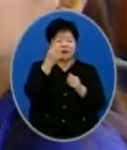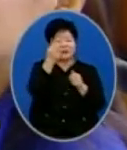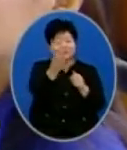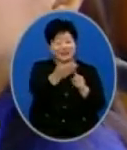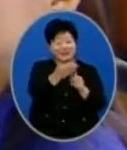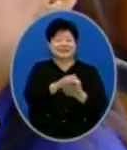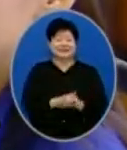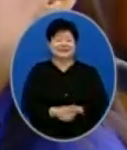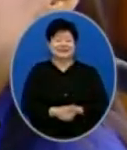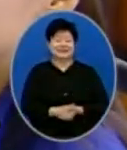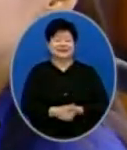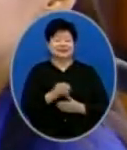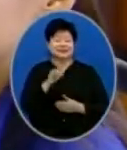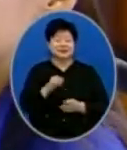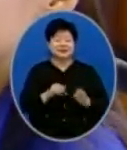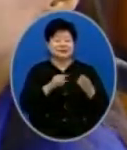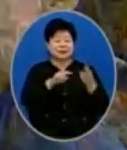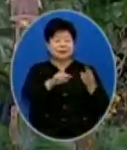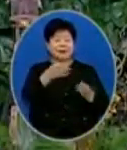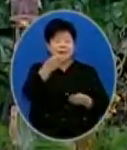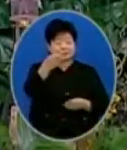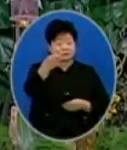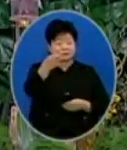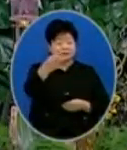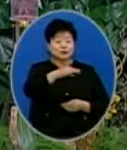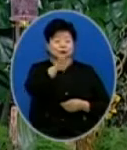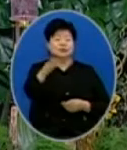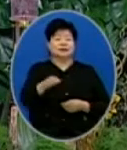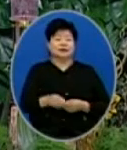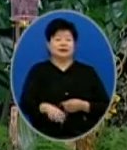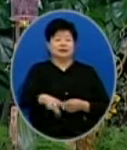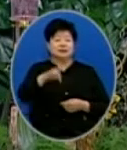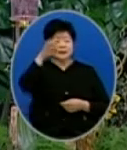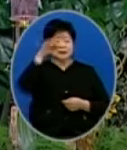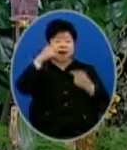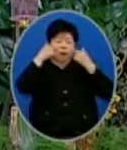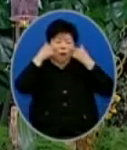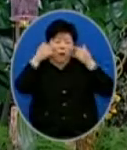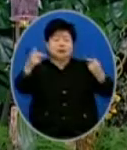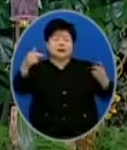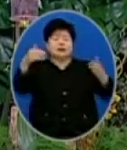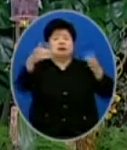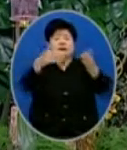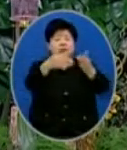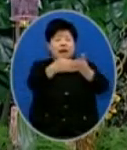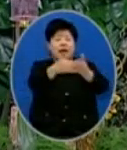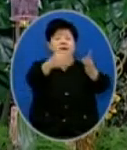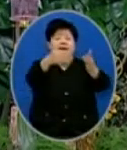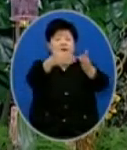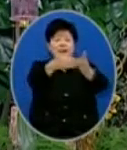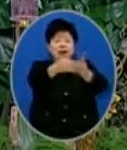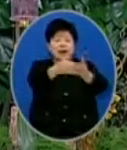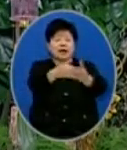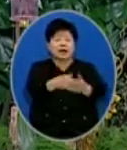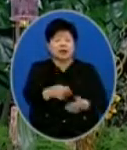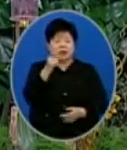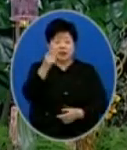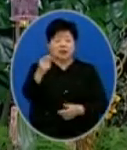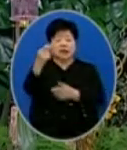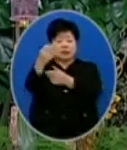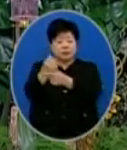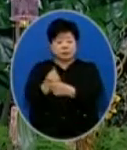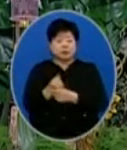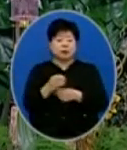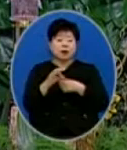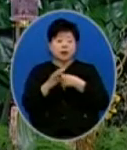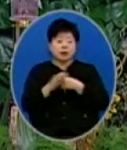복을 내려 주시는 것입니다 히브리서 3장 14절은 말씀합니다 우리가 시작할 때 확신한 것을 끝까지 끝까지 견고히 잡고